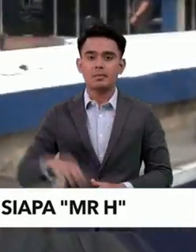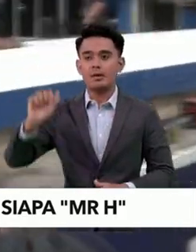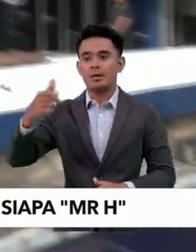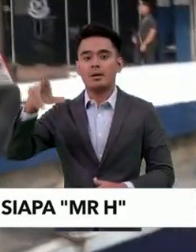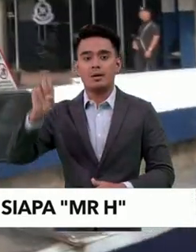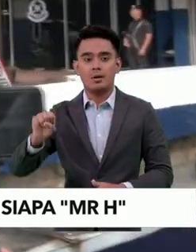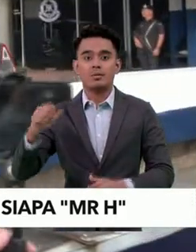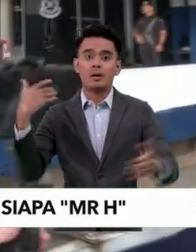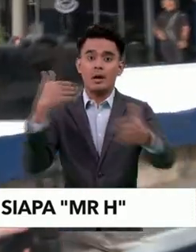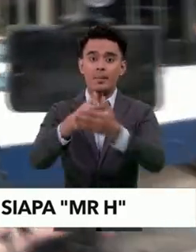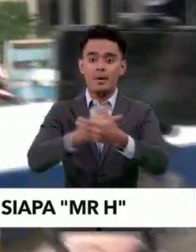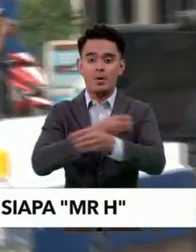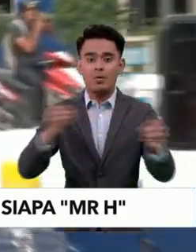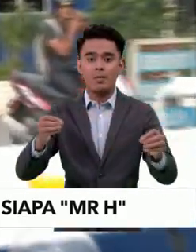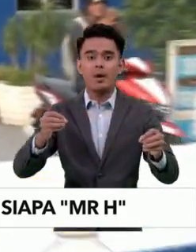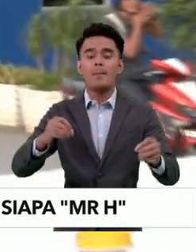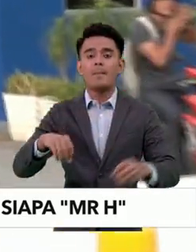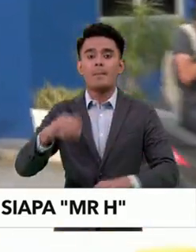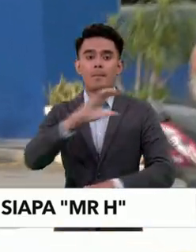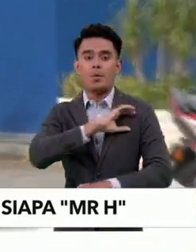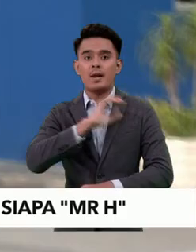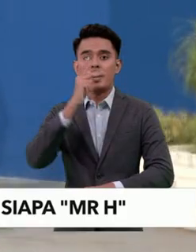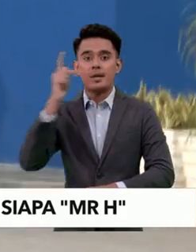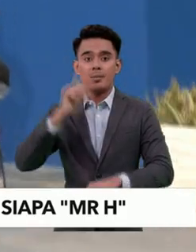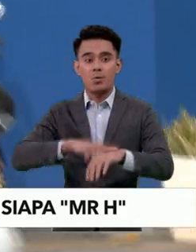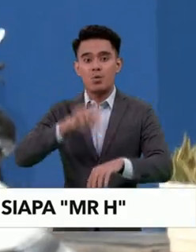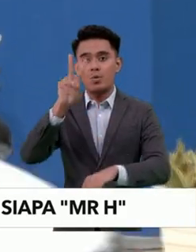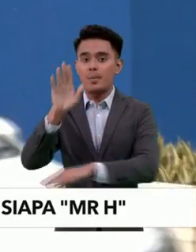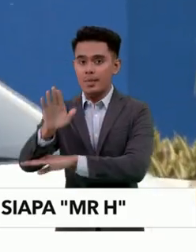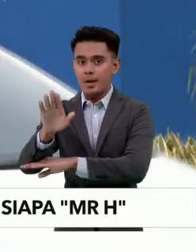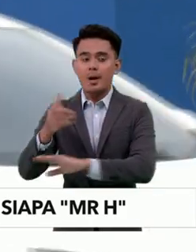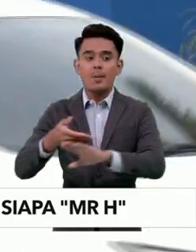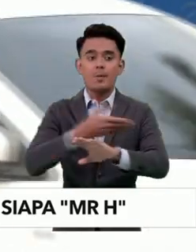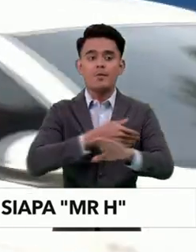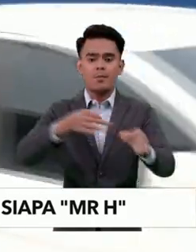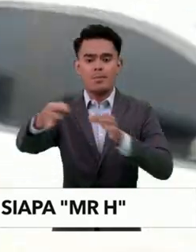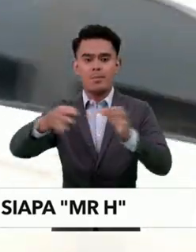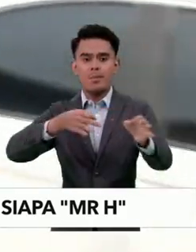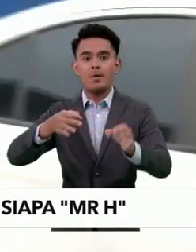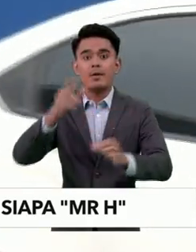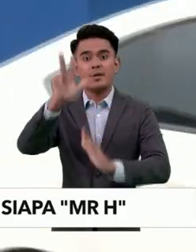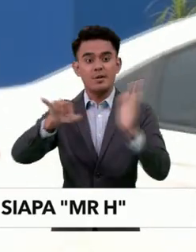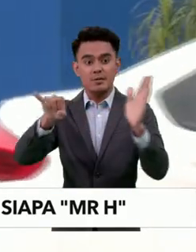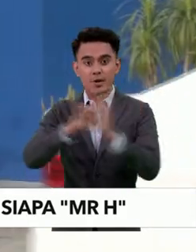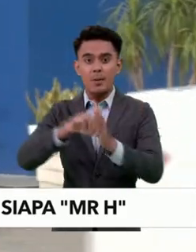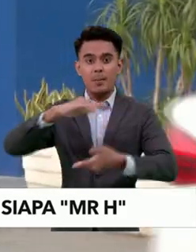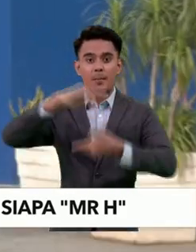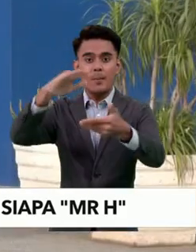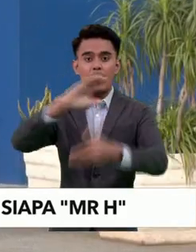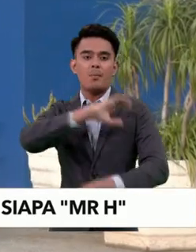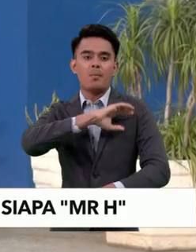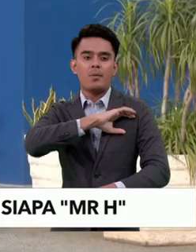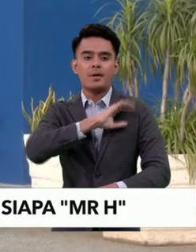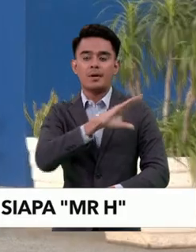sebelum itu tiba di Ibu pejabat polis daerah Kajang pada jam 2 petang sebelum selesai memberi keterangan lebih 3 jam kepada pihak polis